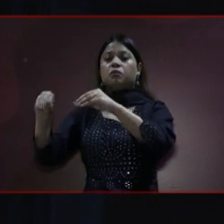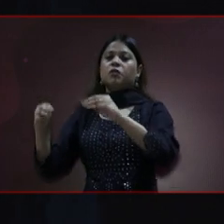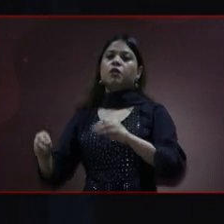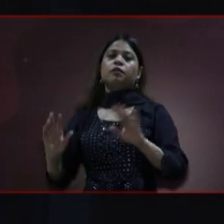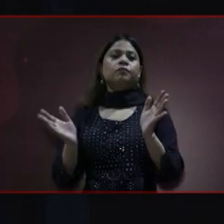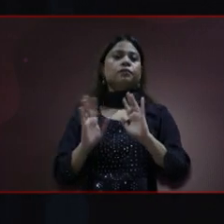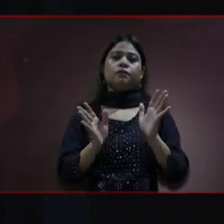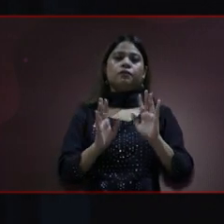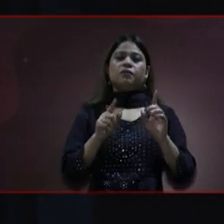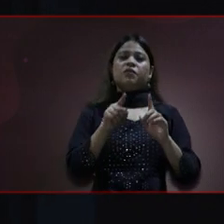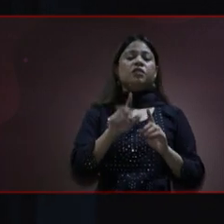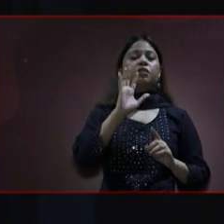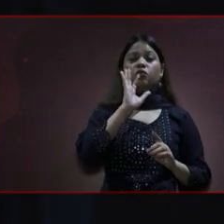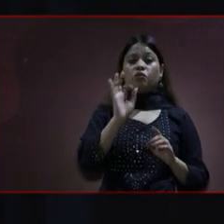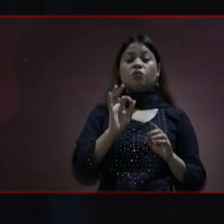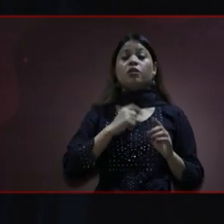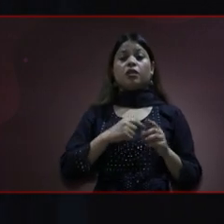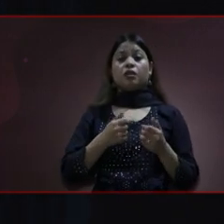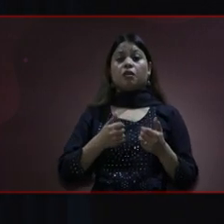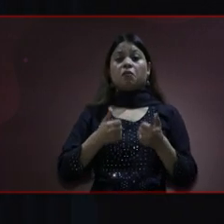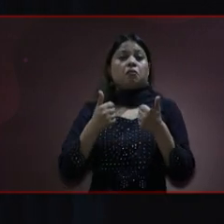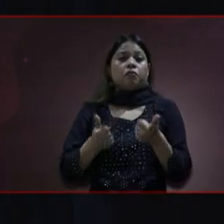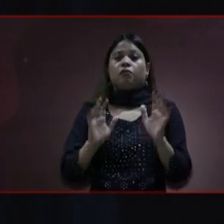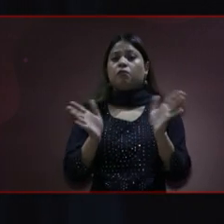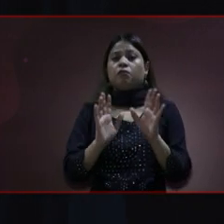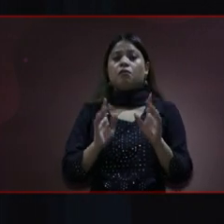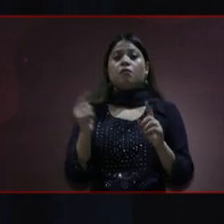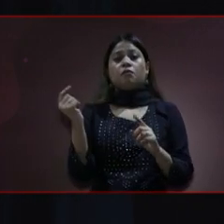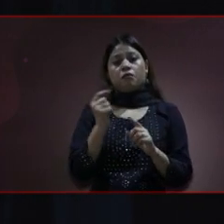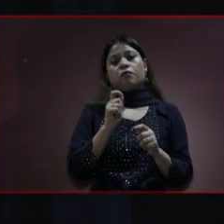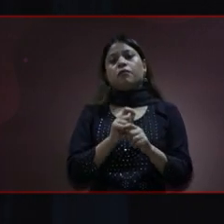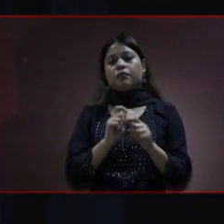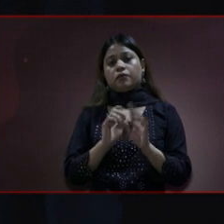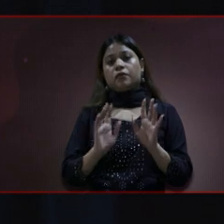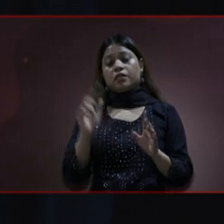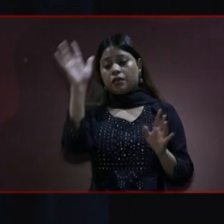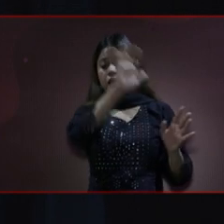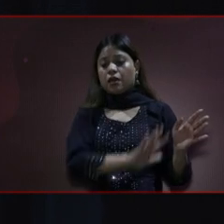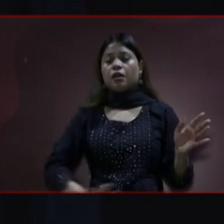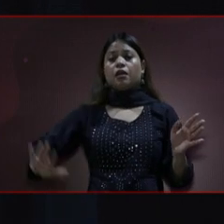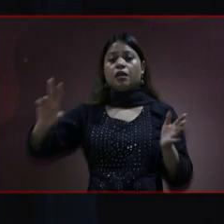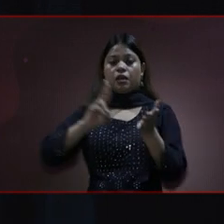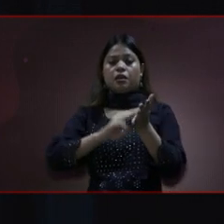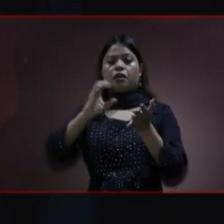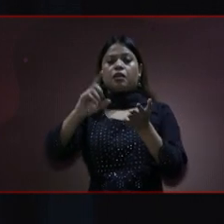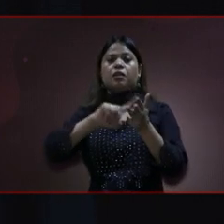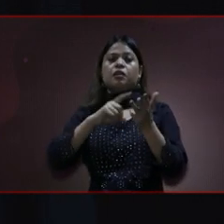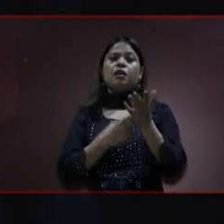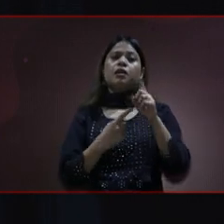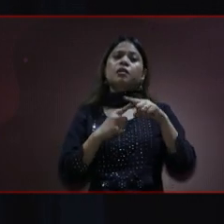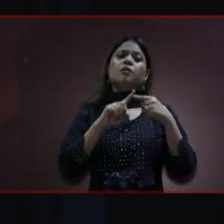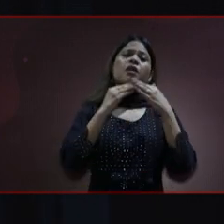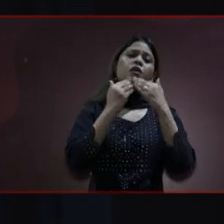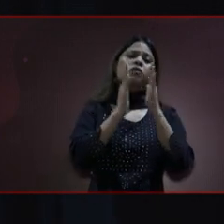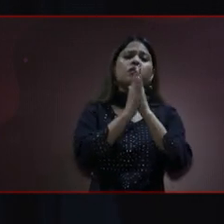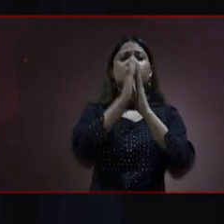एक बड़ा पाप कुछ नहीं हो सकता है। NCERT हमारी देश की शिक्षा मंदिर है। शिक्षा